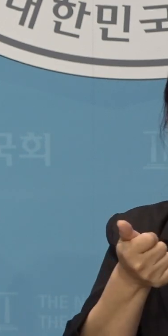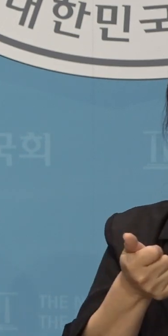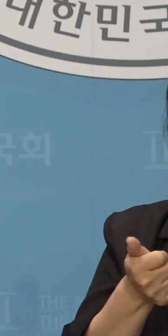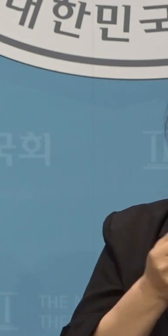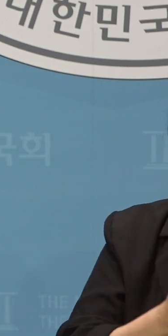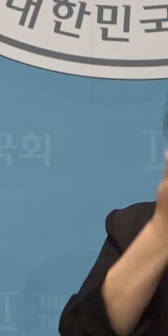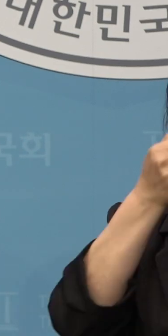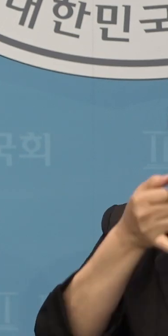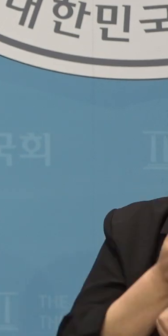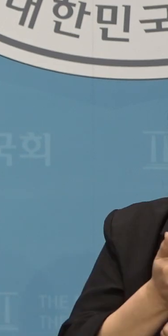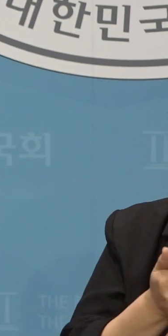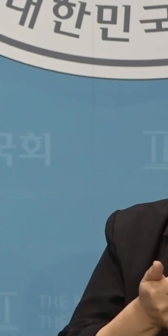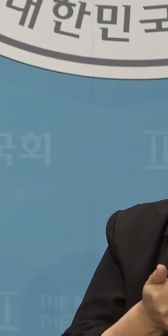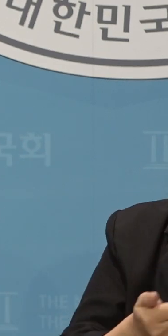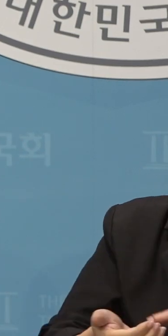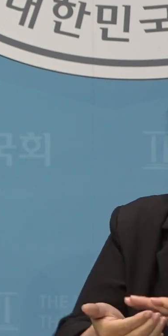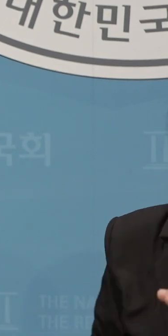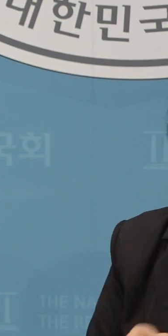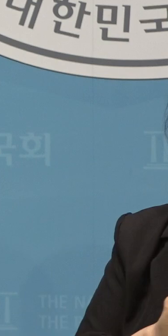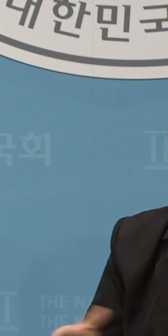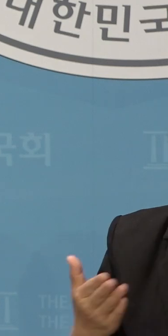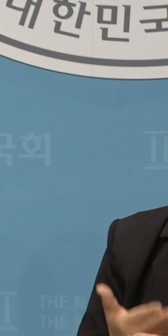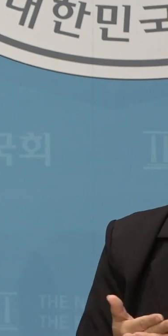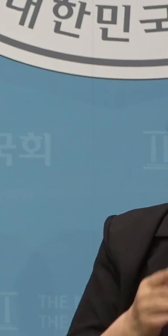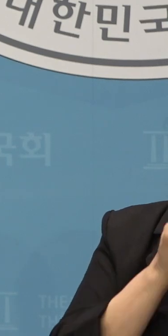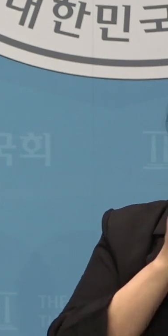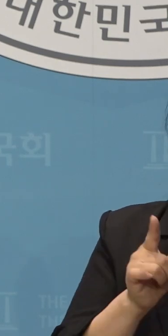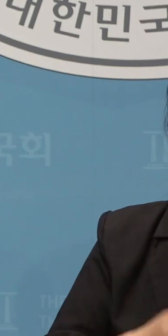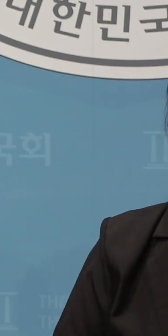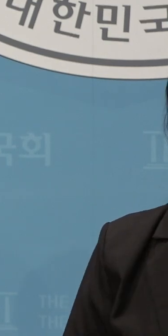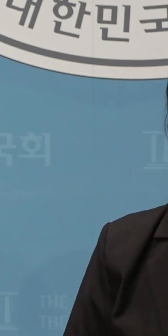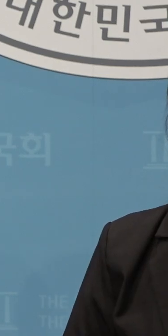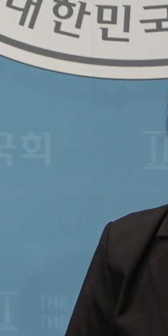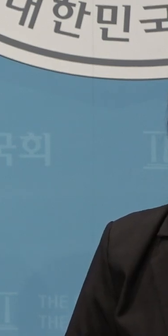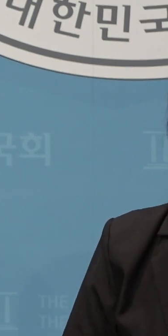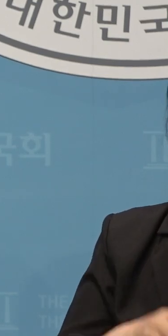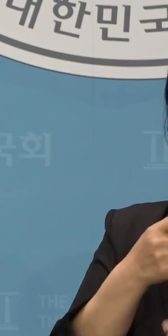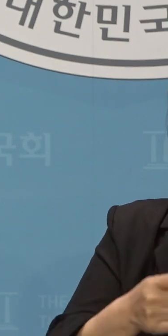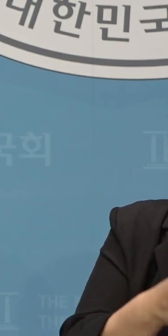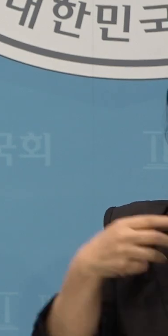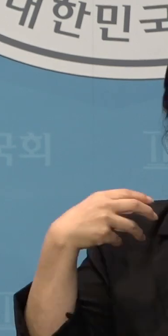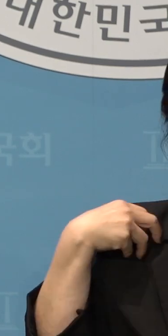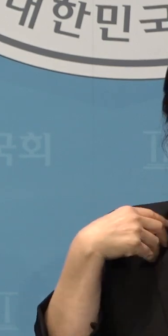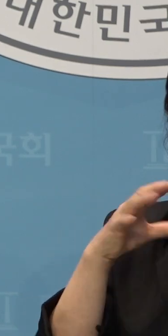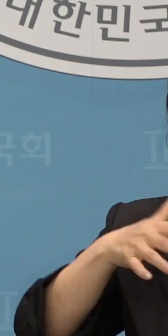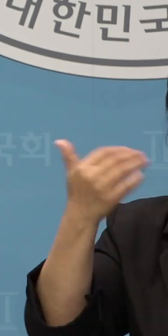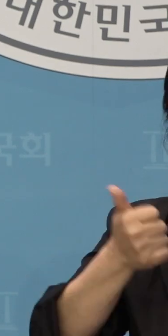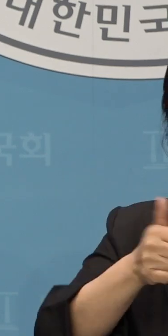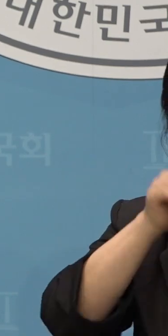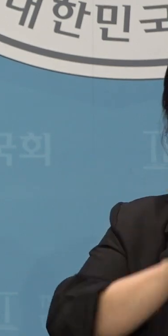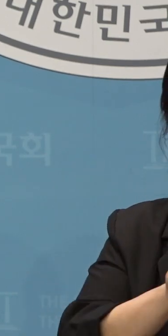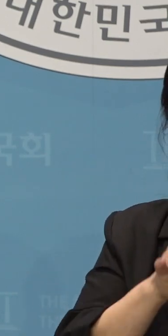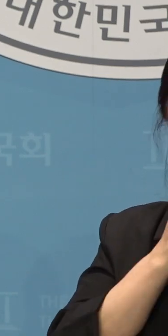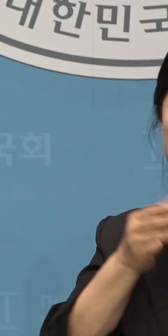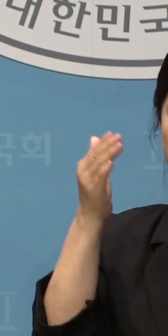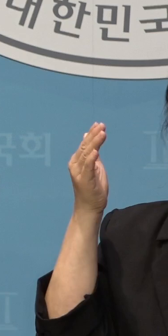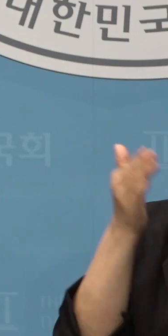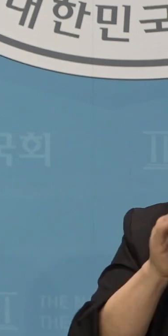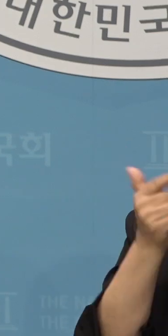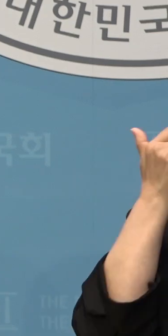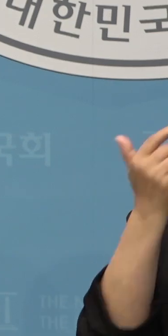윤석열 정부와 국민의힘의 눈에는 총선 말고는 아무것도 보이지 않습니까? 총선 공천을 위해 당무에